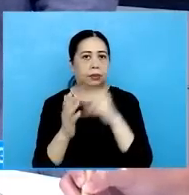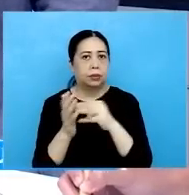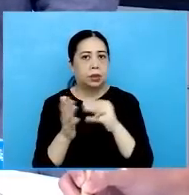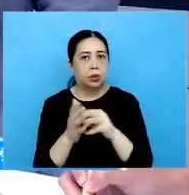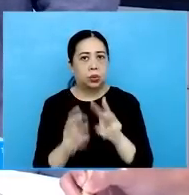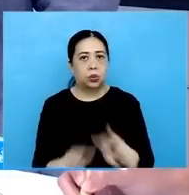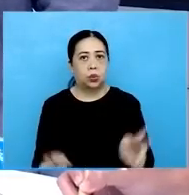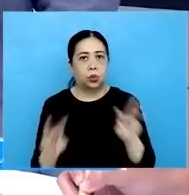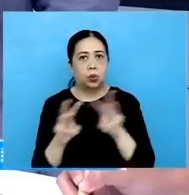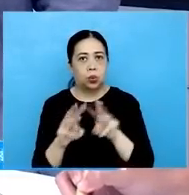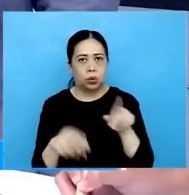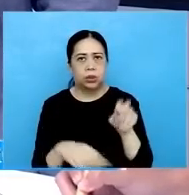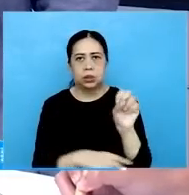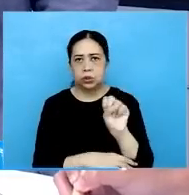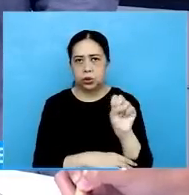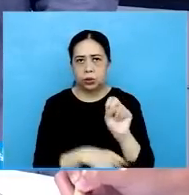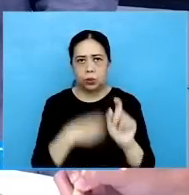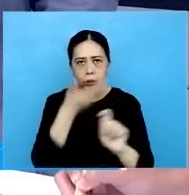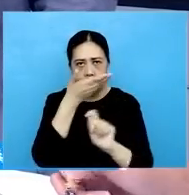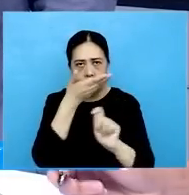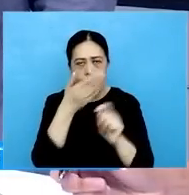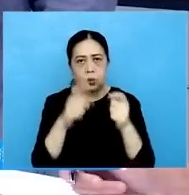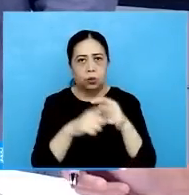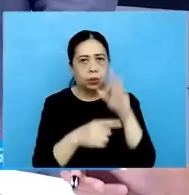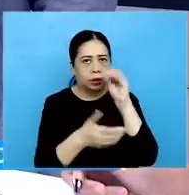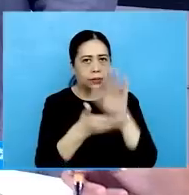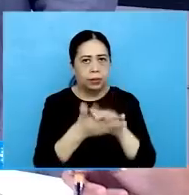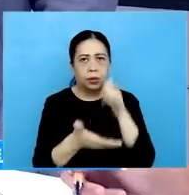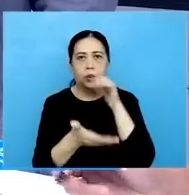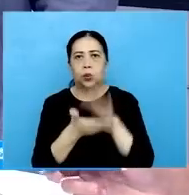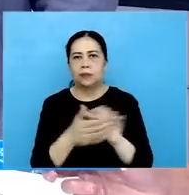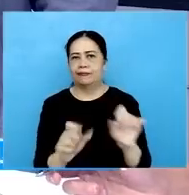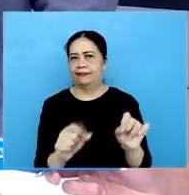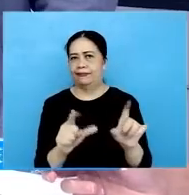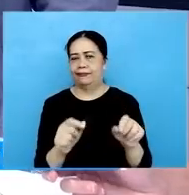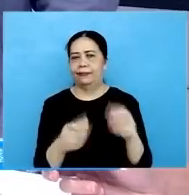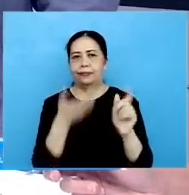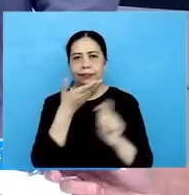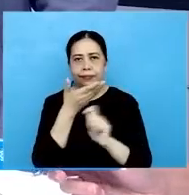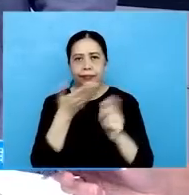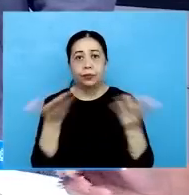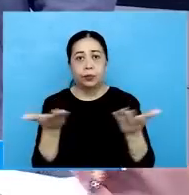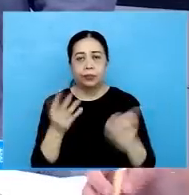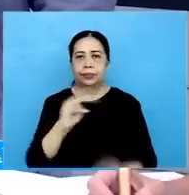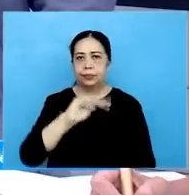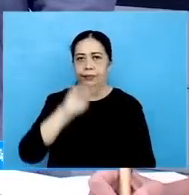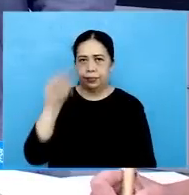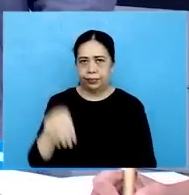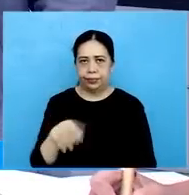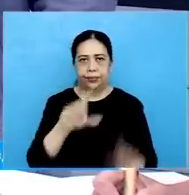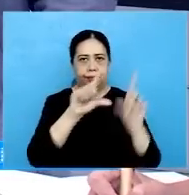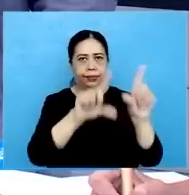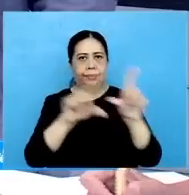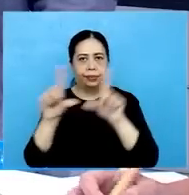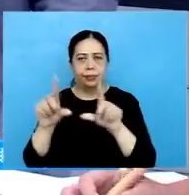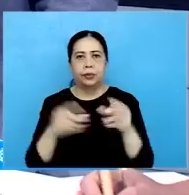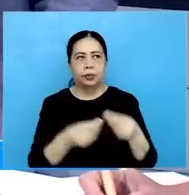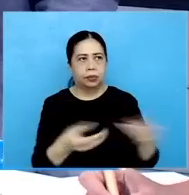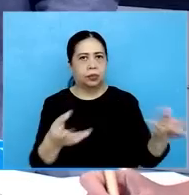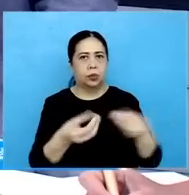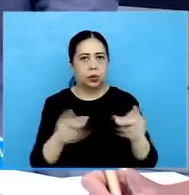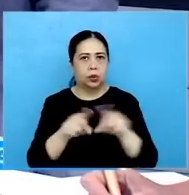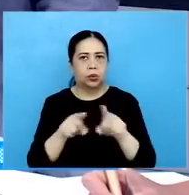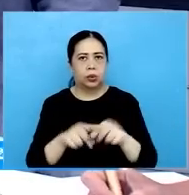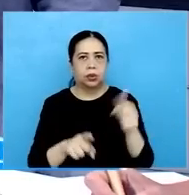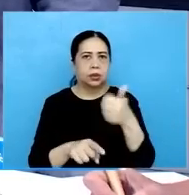halaga ng hinihinalang shabu mula sa mag-asawang tulak umano ng droga sa Maynila. Ang mga suspect supplier din daw ng ibang